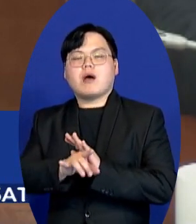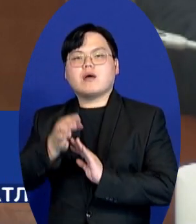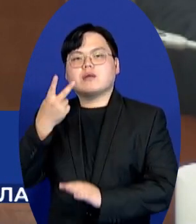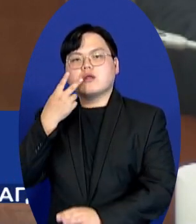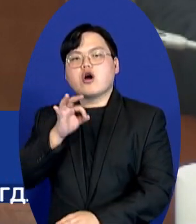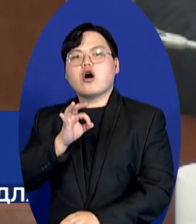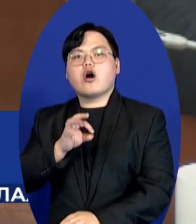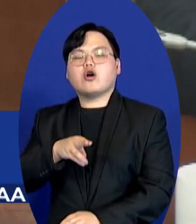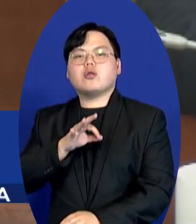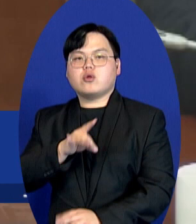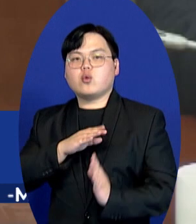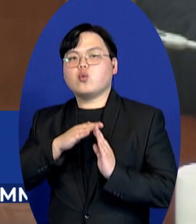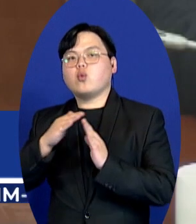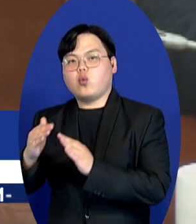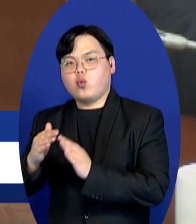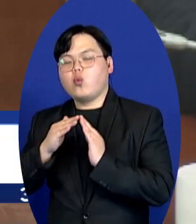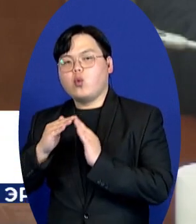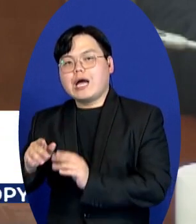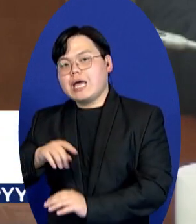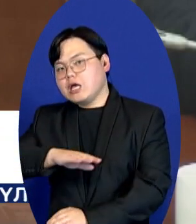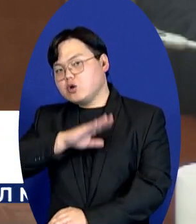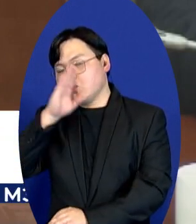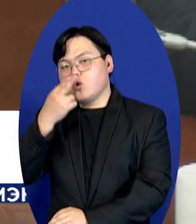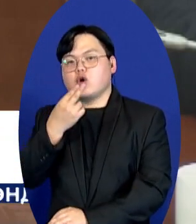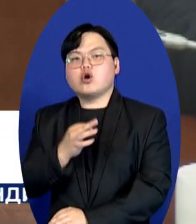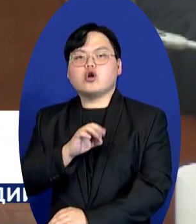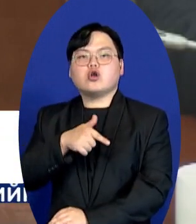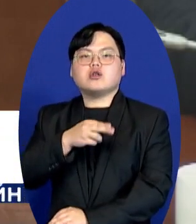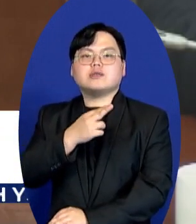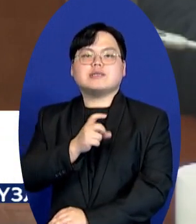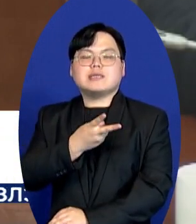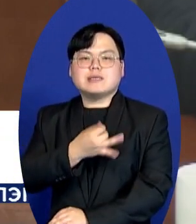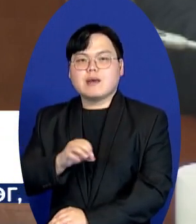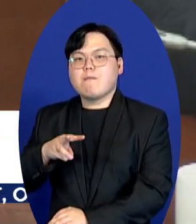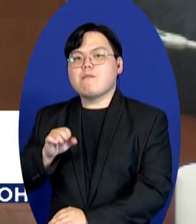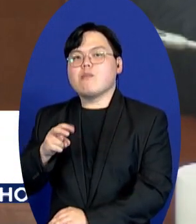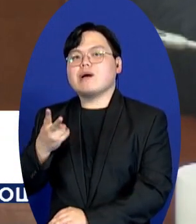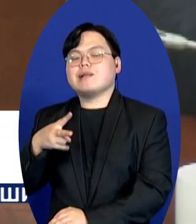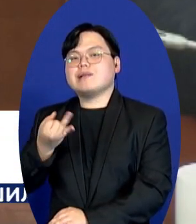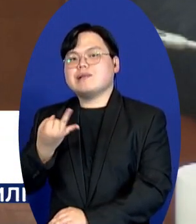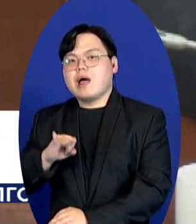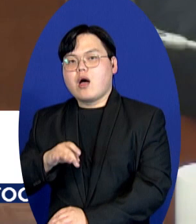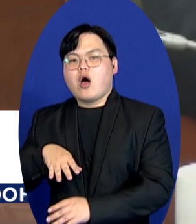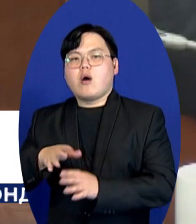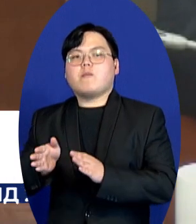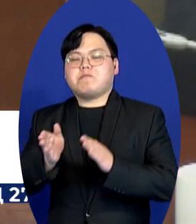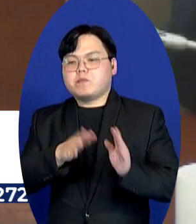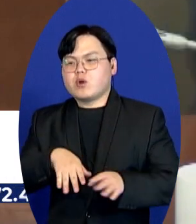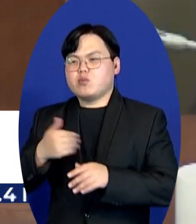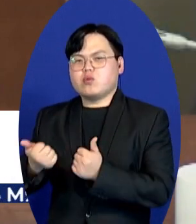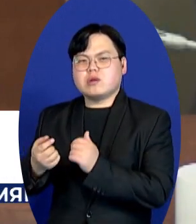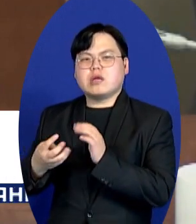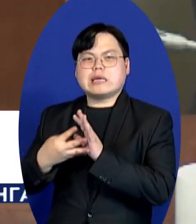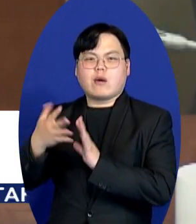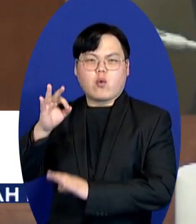байдалтай явлаа. Ер нь энэ зам бол ер нь цогцсон манлайгаас бусдна буюу нийт нутгийн 95% нь гамтай л ийм